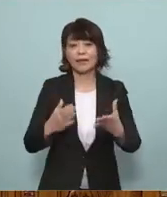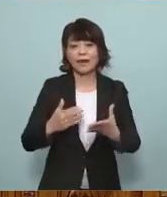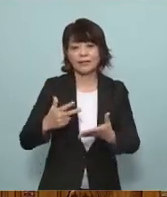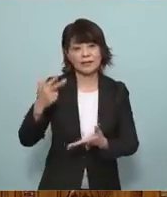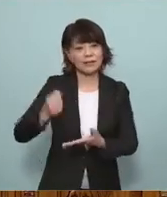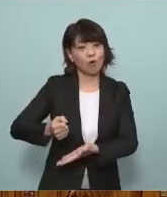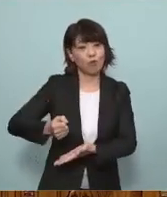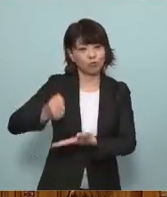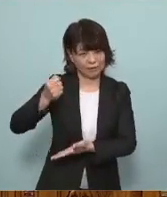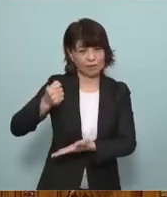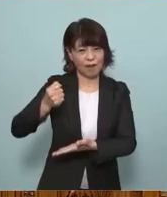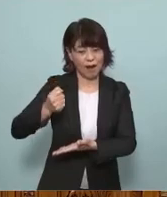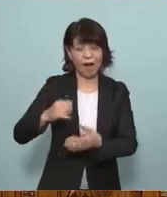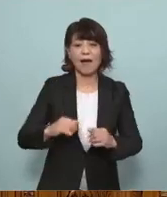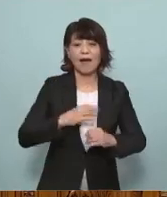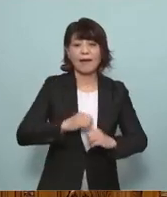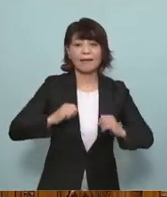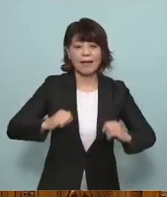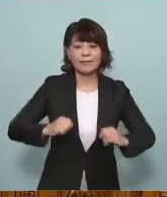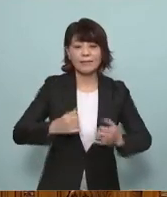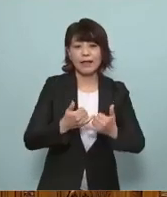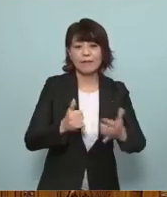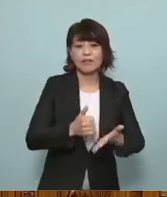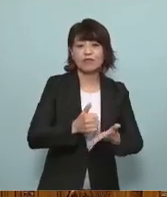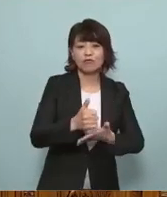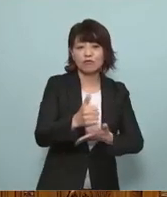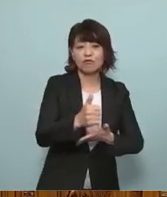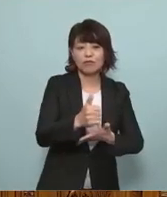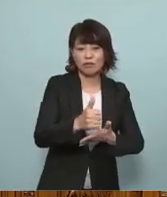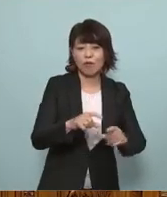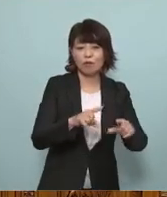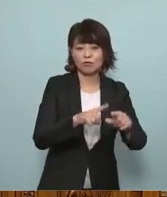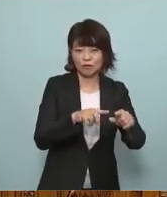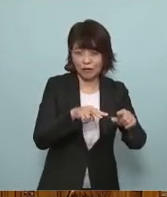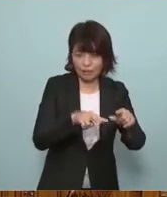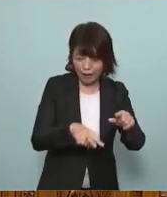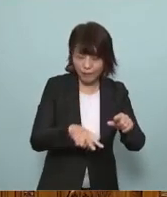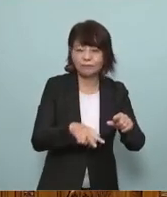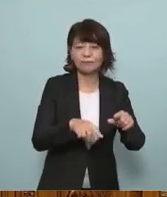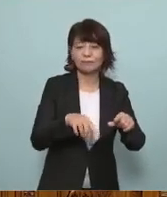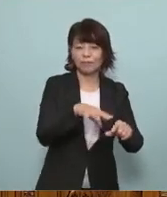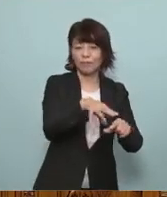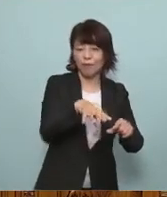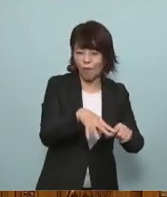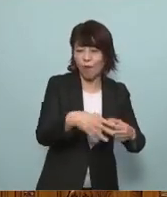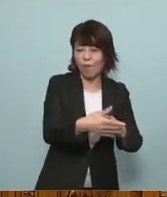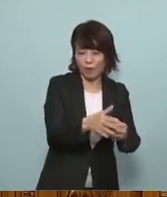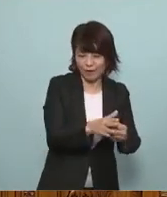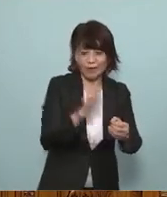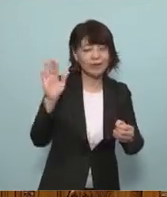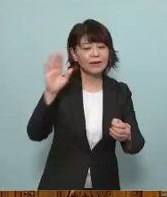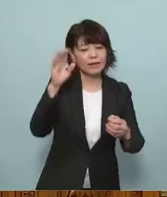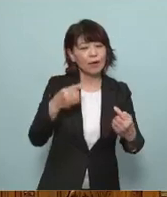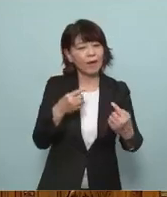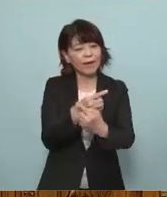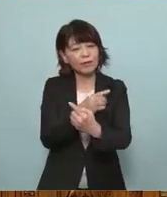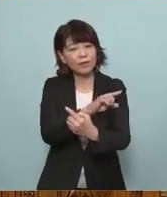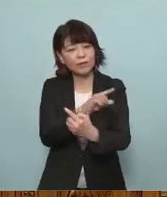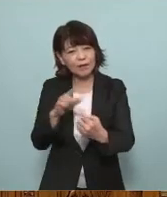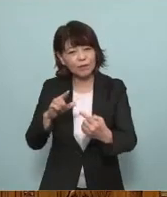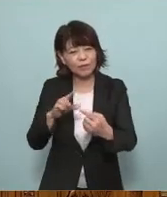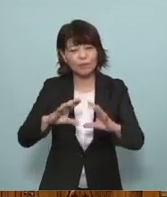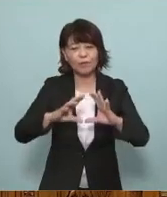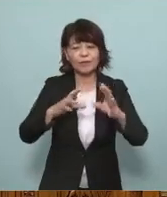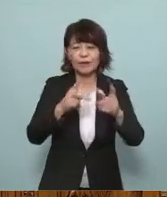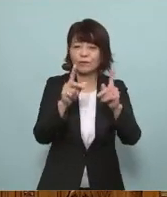しい資本主義は、健全な民主主義の中核である中間層を守り、 気候変動などの地球規模の課題に対応しつ